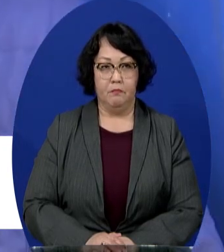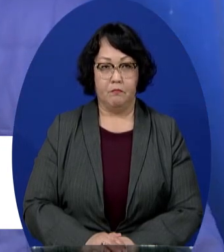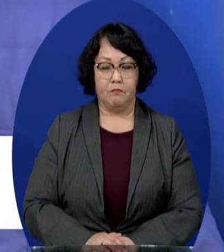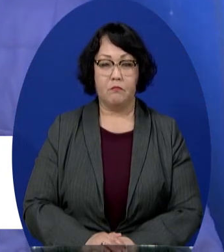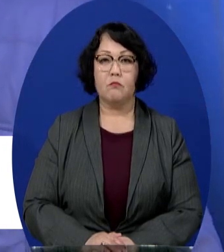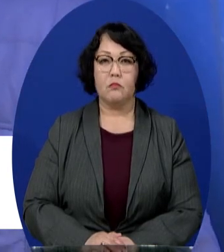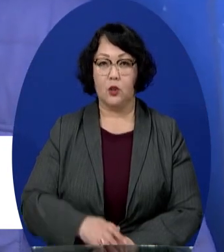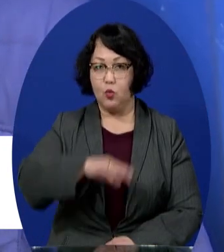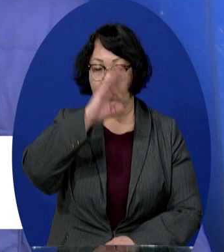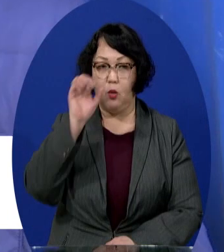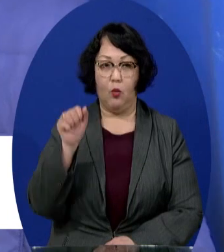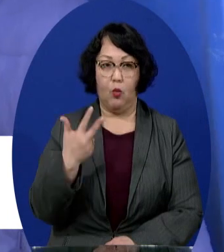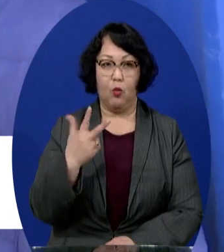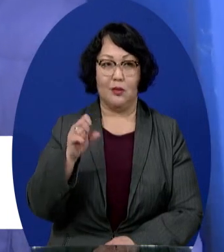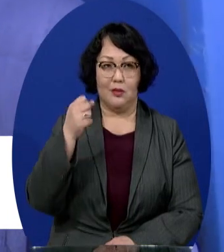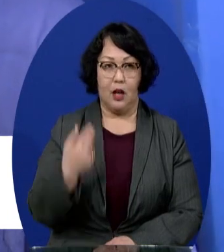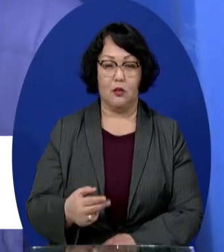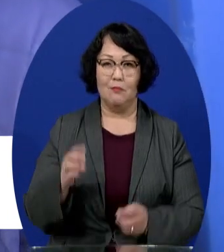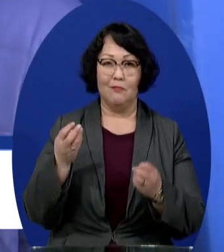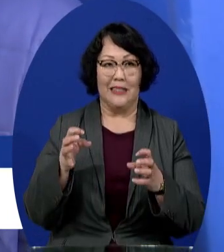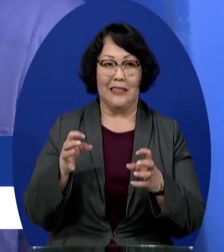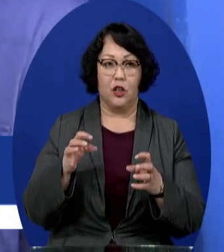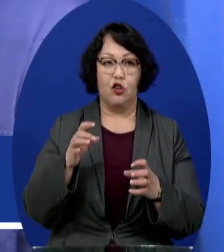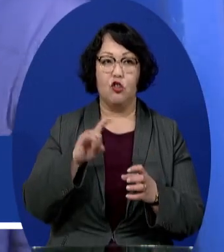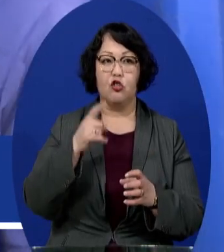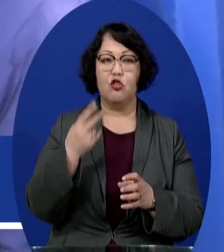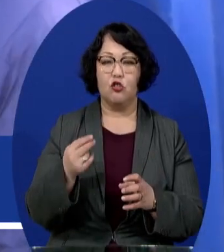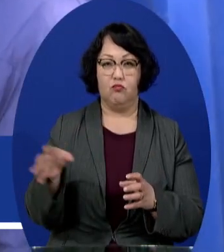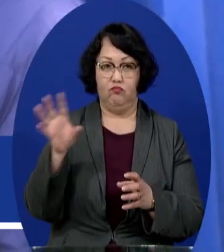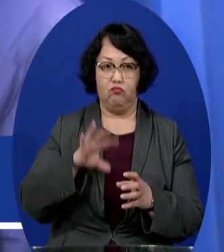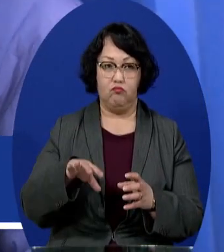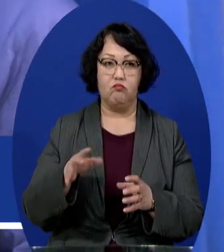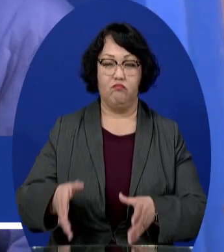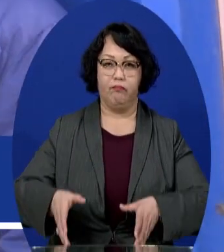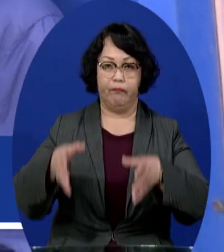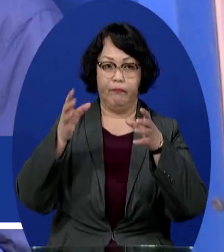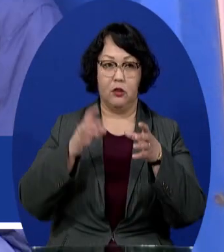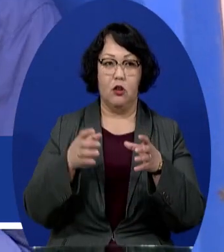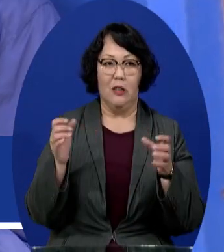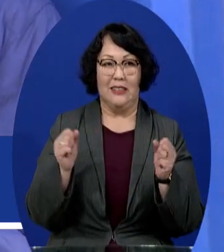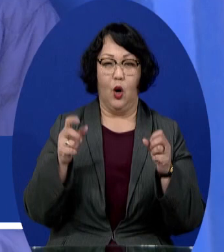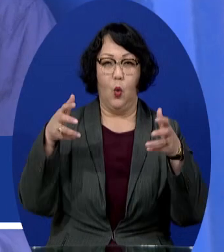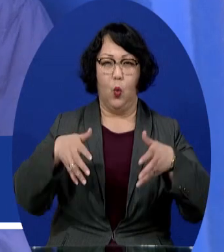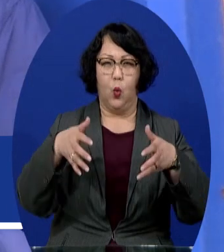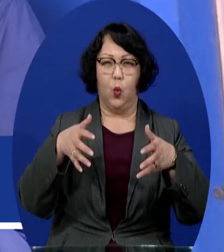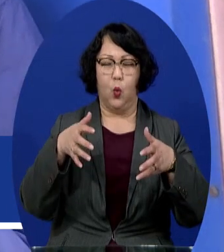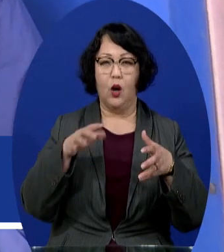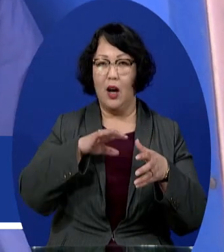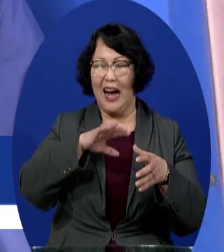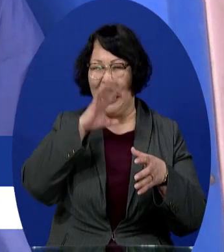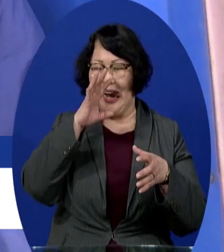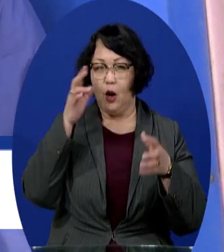Үзэгчдэд бид удааны 3 дугаар цахилгаан станцын хөргөх цамхагын ажил зогсож байгаа. Хөргөлтийн иргэлтийн энэ ус маань цахилгаан дулаан